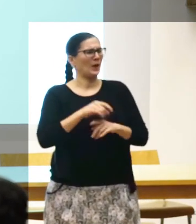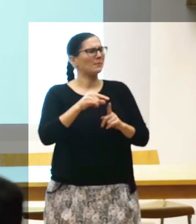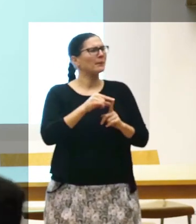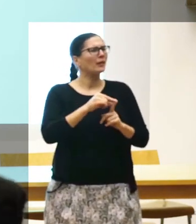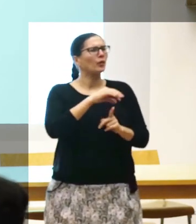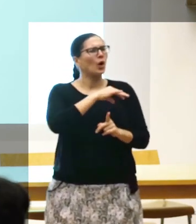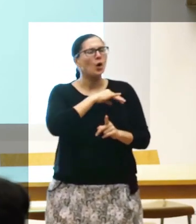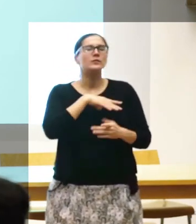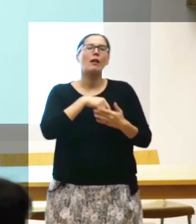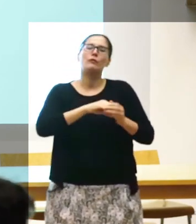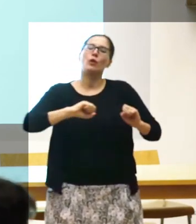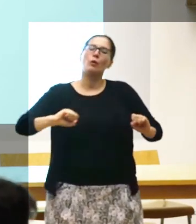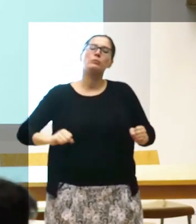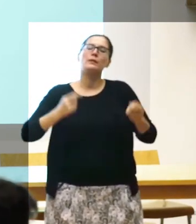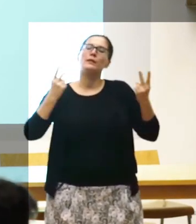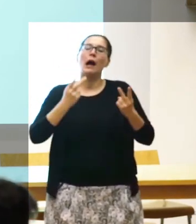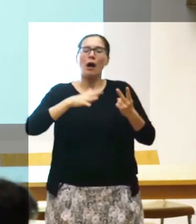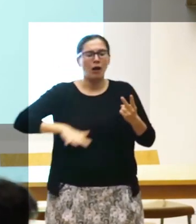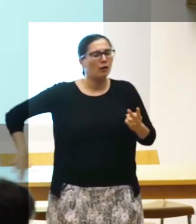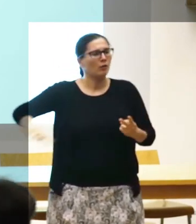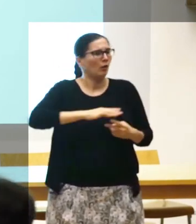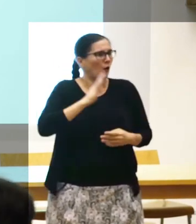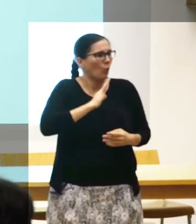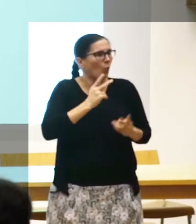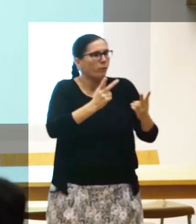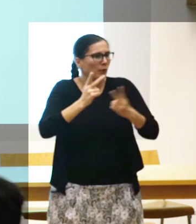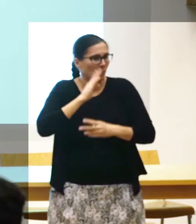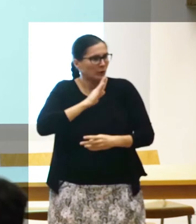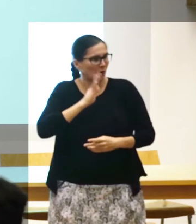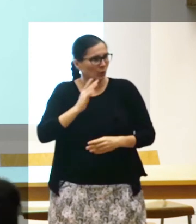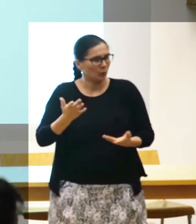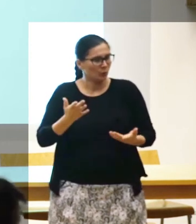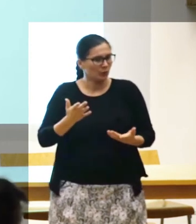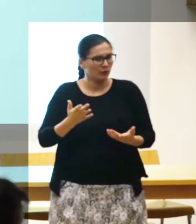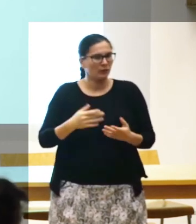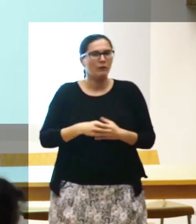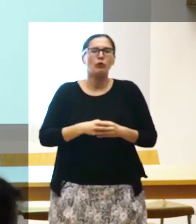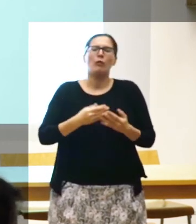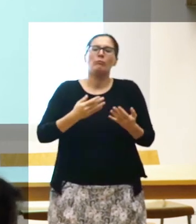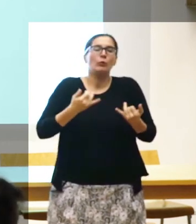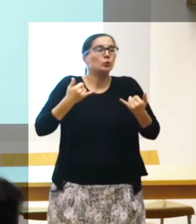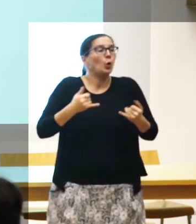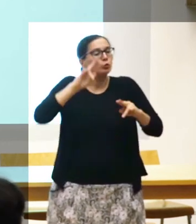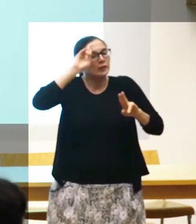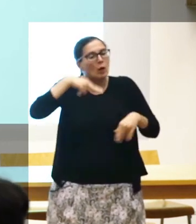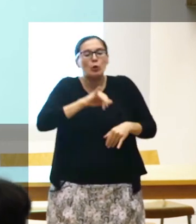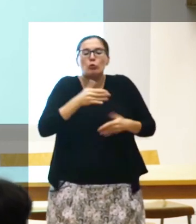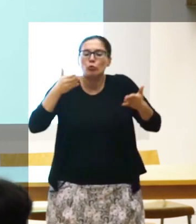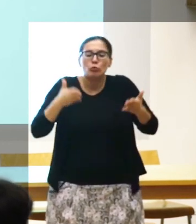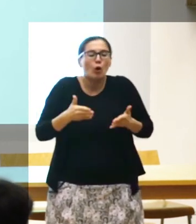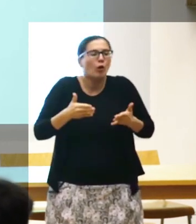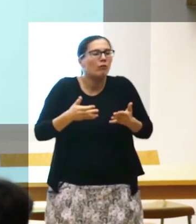nějakém prostředí, které sice mělo určité představy o tom, jak instituce pro současné umění, co má vlastně